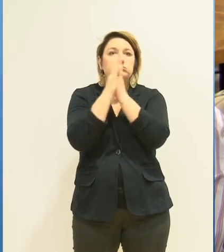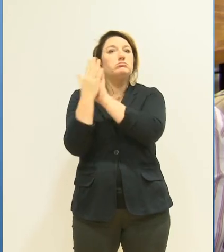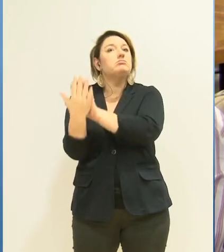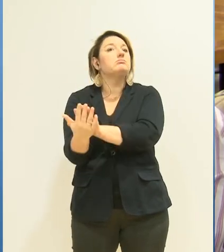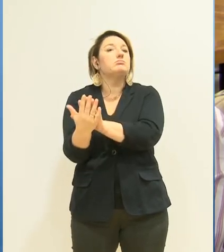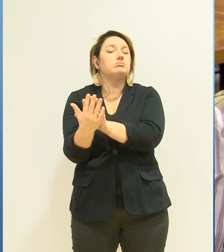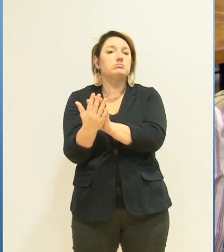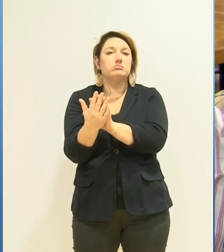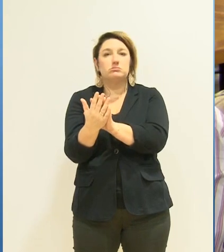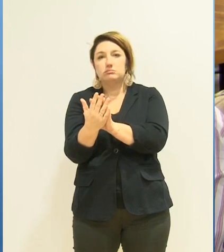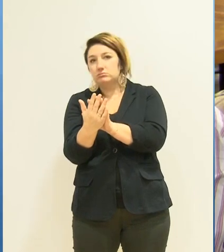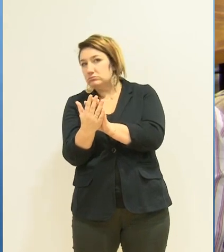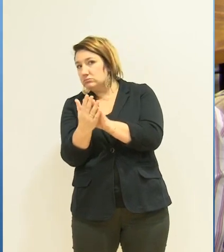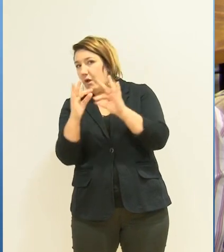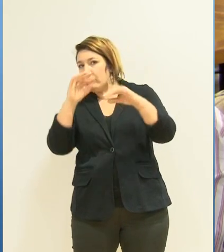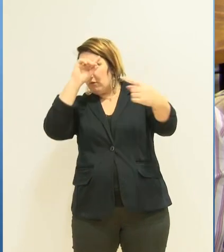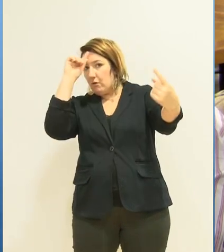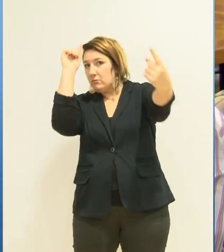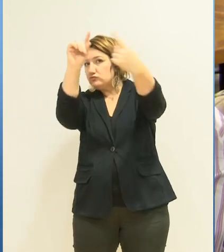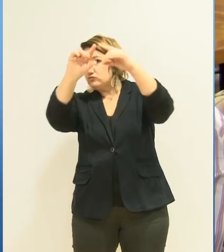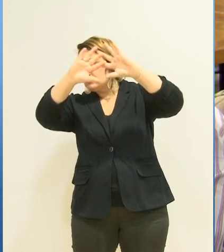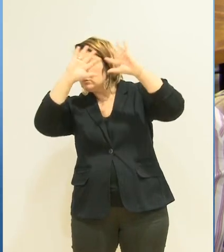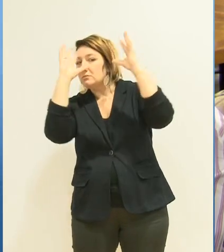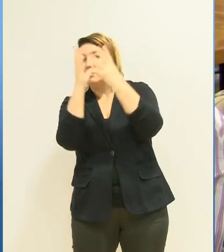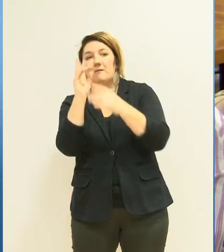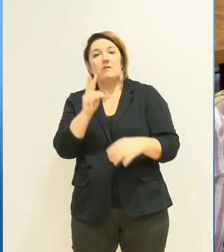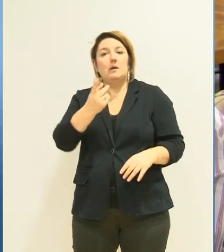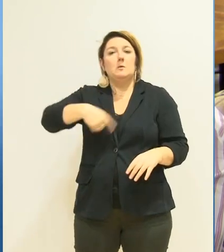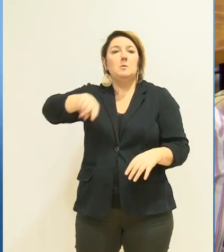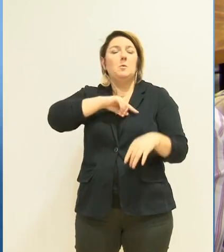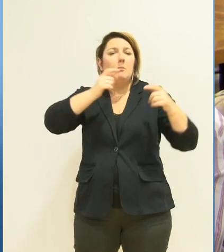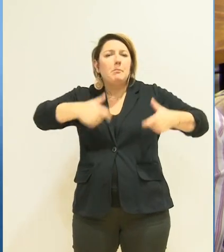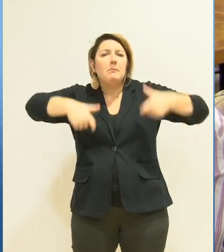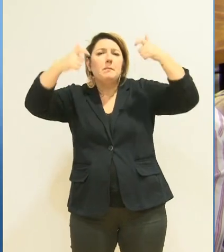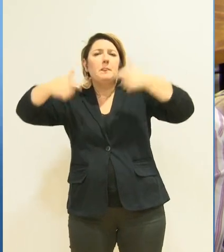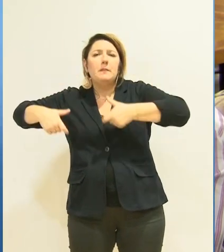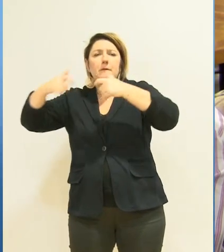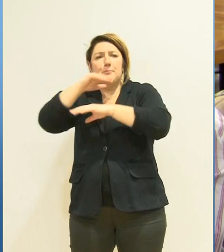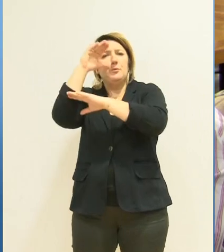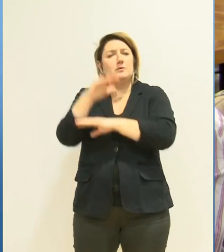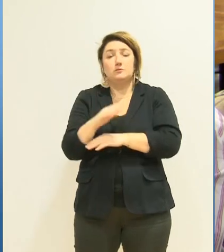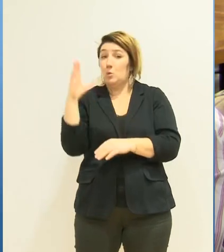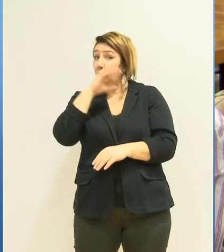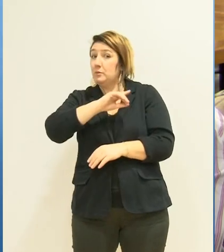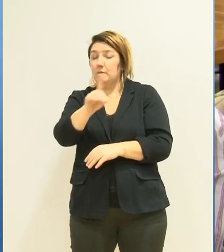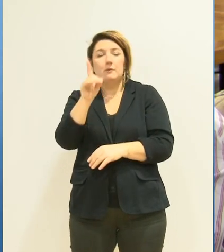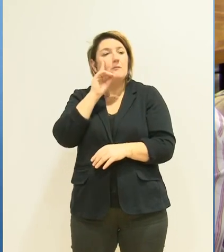enjeux globaux qu'on n'a pas oublié la protection patrimoniale puisque nous étendons